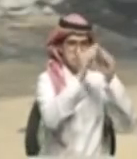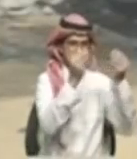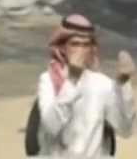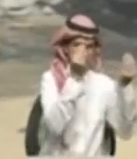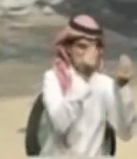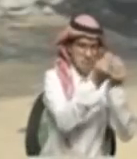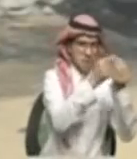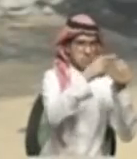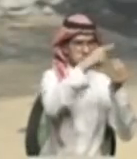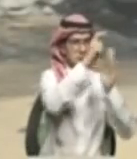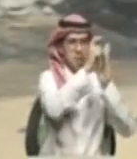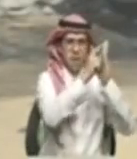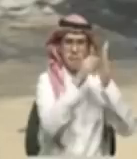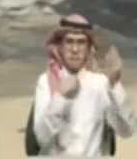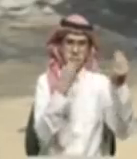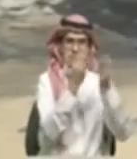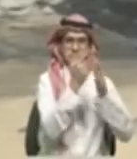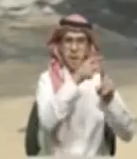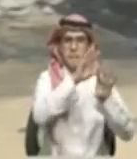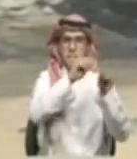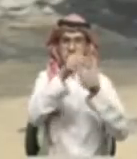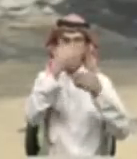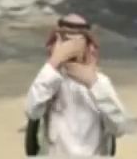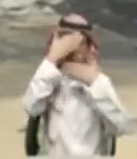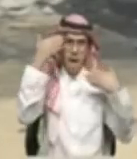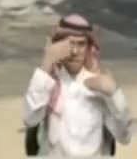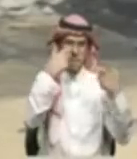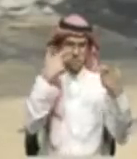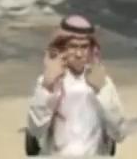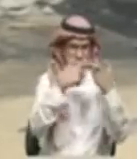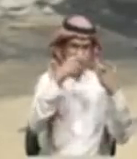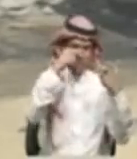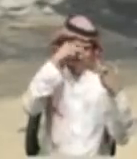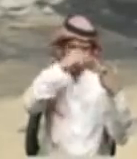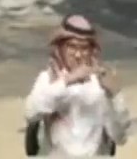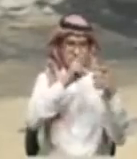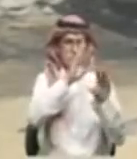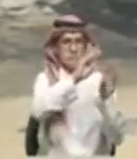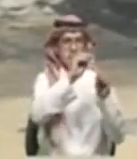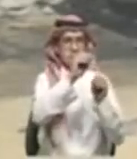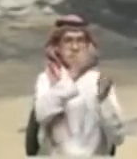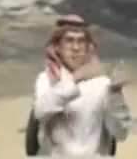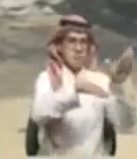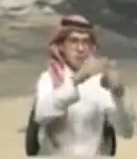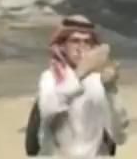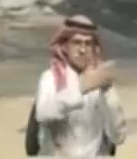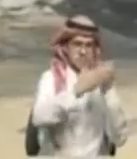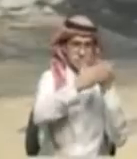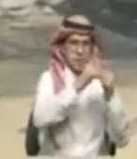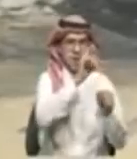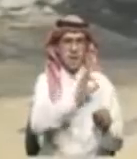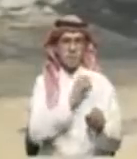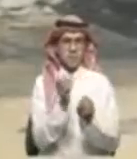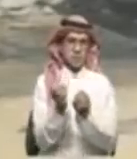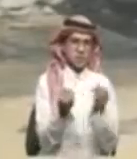فيما تتخذه من إجراءات لمحاربة الإرهاب والتطرف. أقدم المصدر العزاء والمواساة لذوي الضحايا ولجمهورية